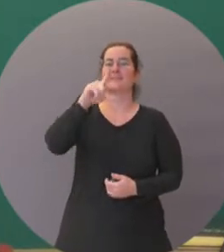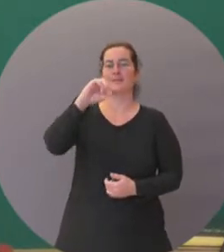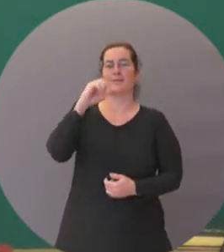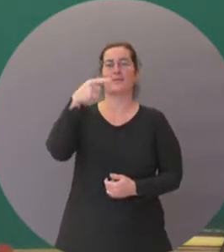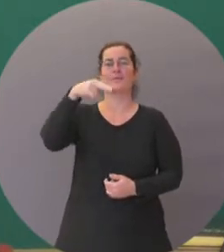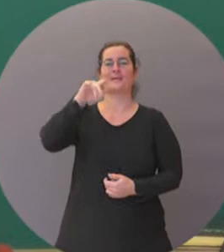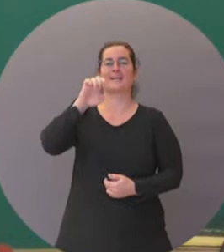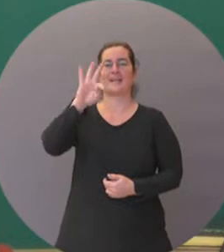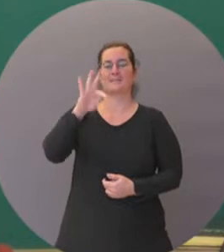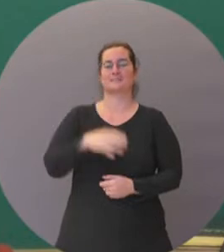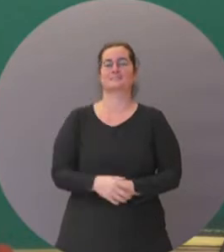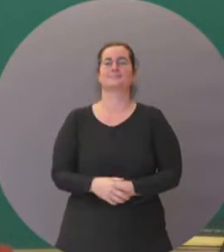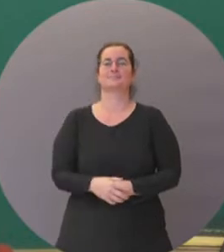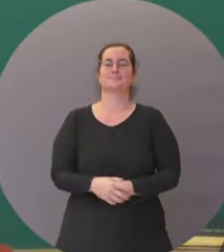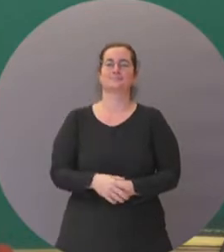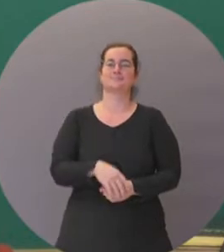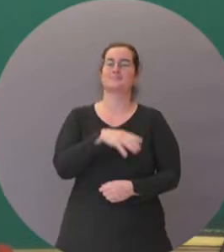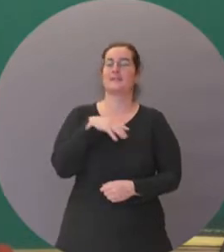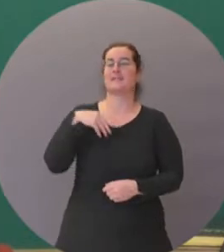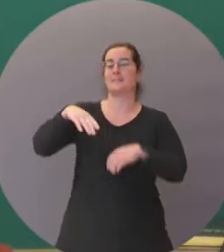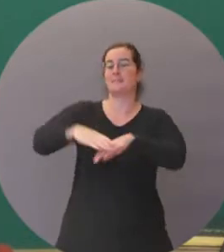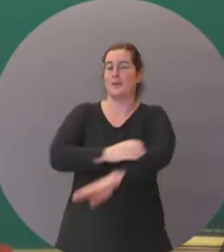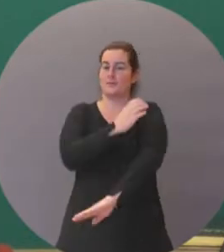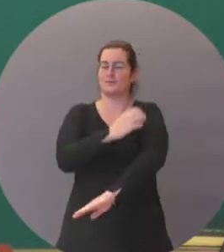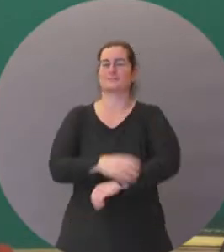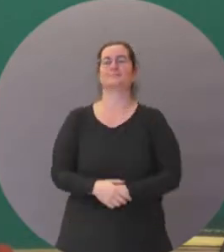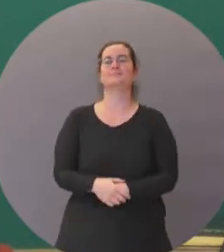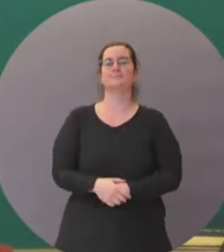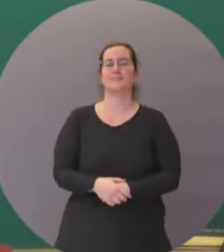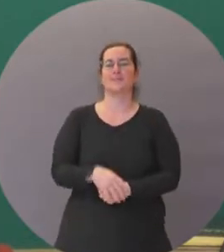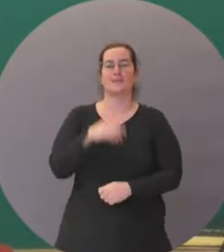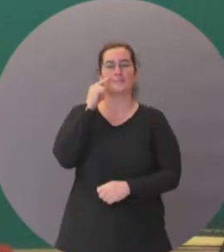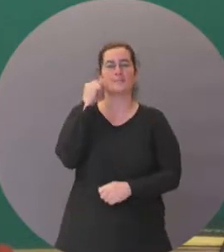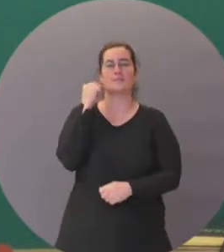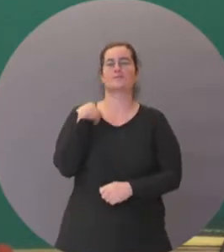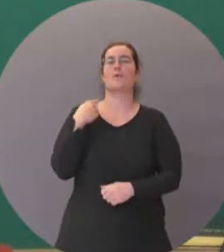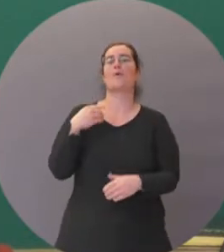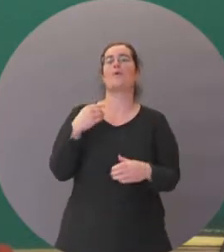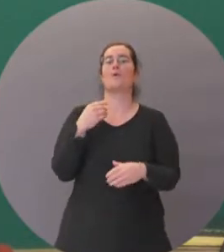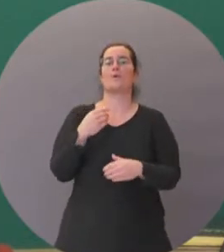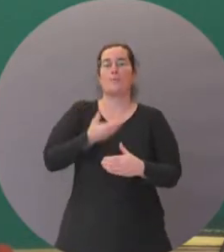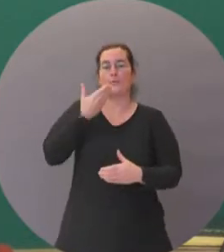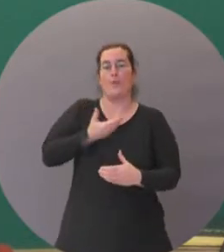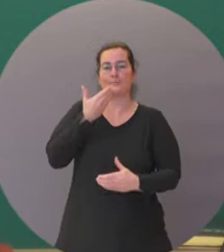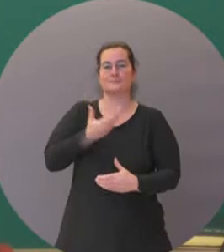madame botte Séverine monsieur bouillon Christophe